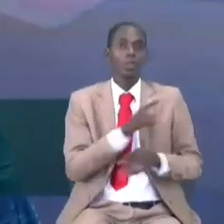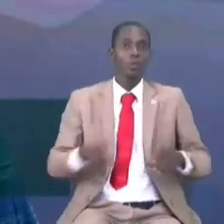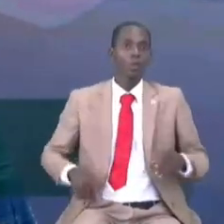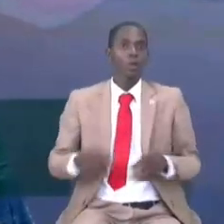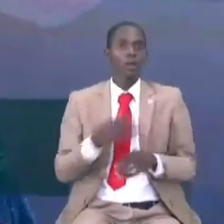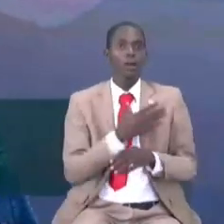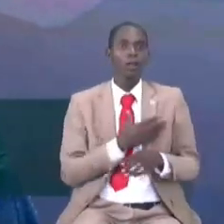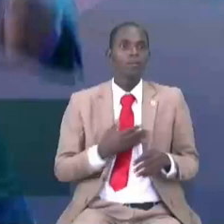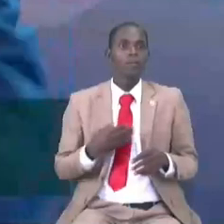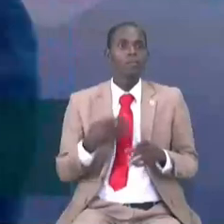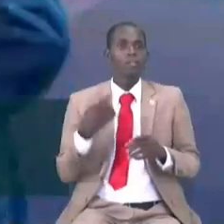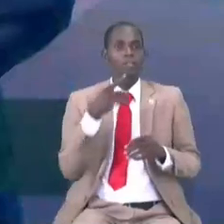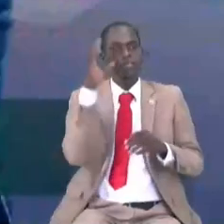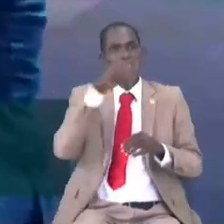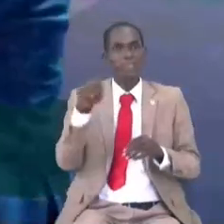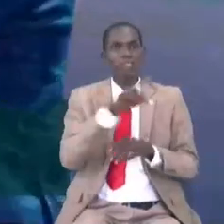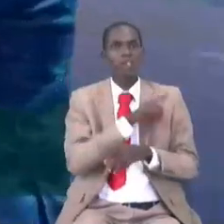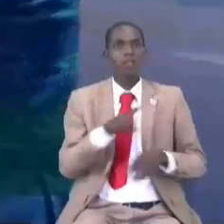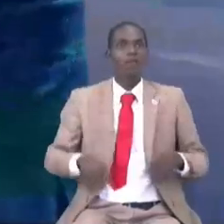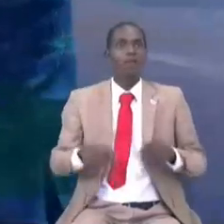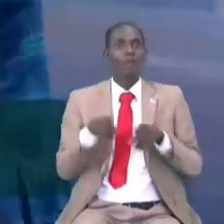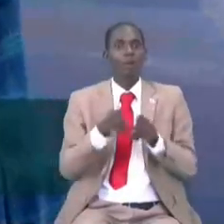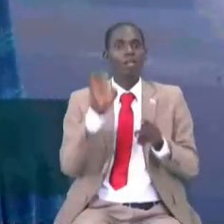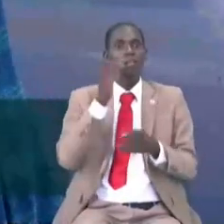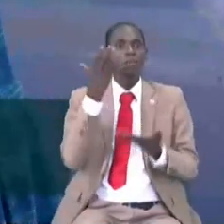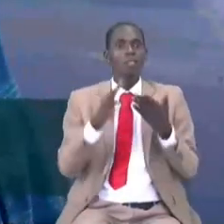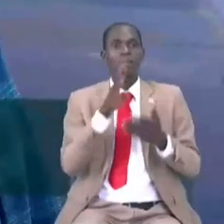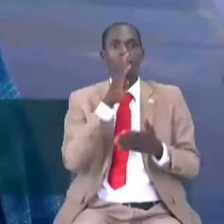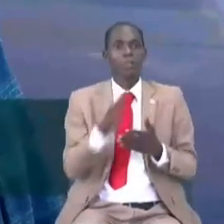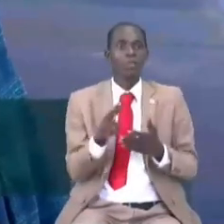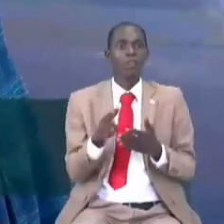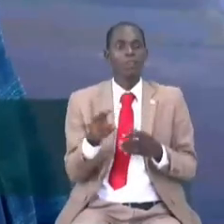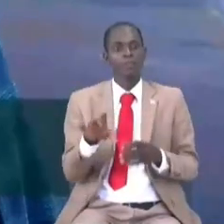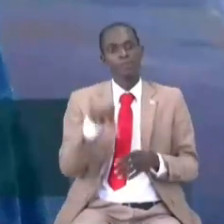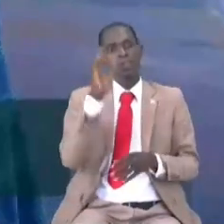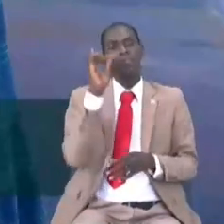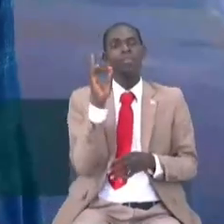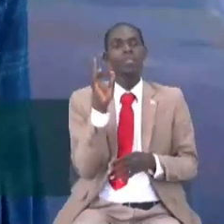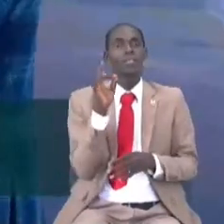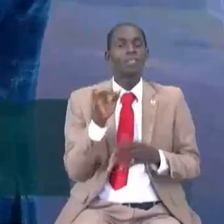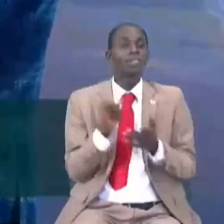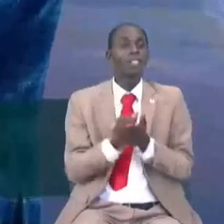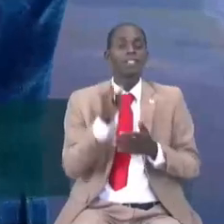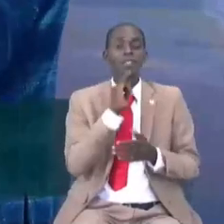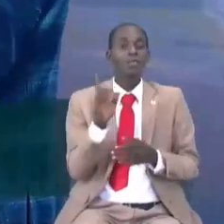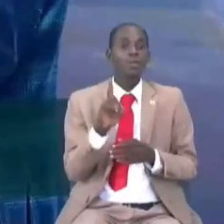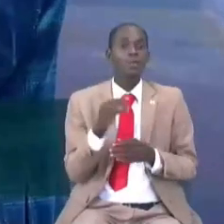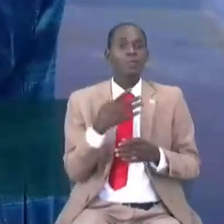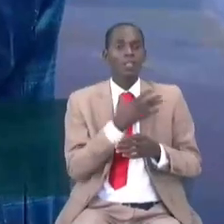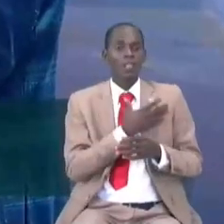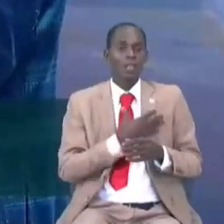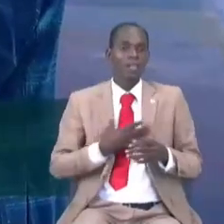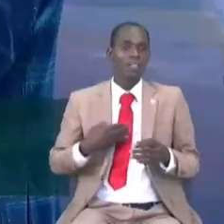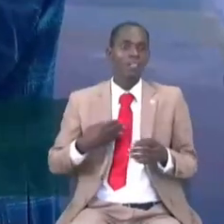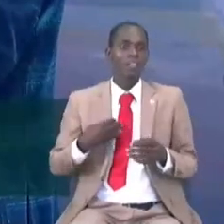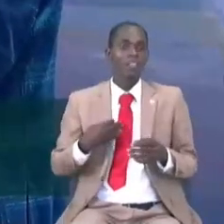40 jours, c'est tout, c'est le temps que nous avons, c'est la période que nous avons. Et en ce moment, dans l'intervalle de 40 ans,